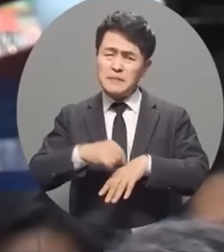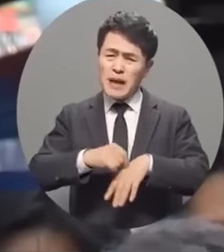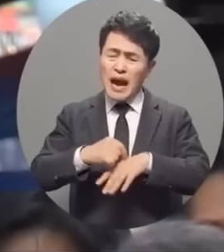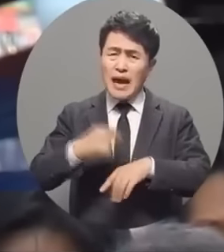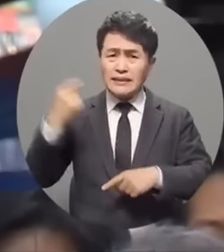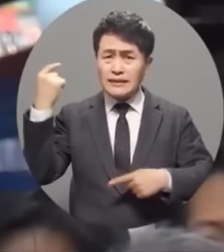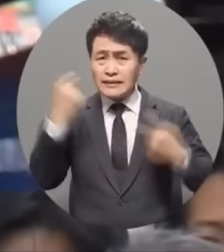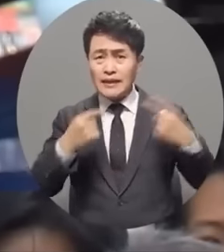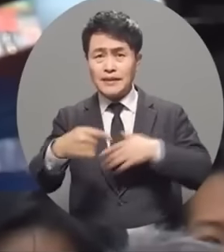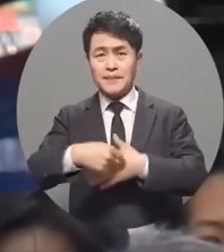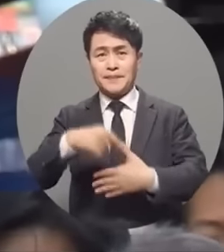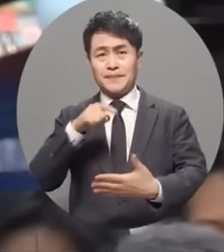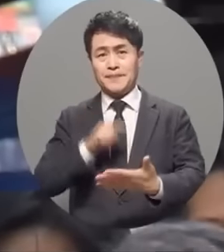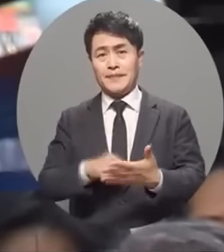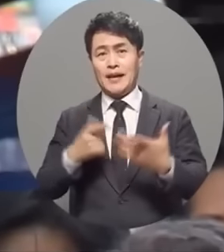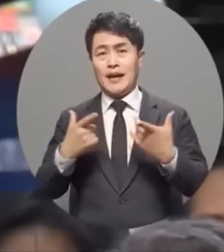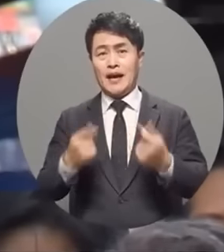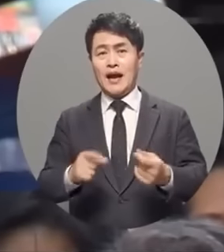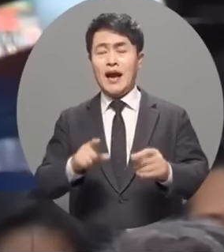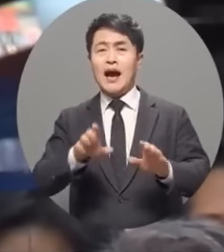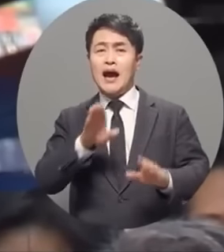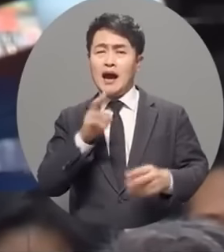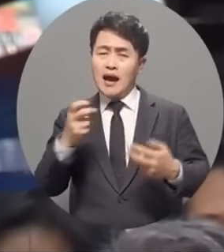심정으로 불가피하게